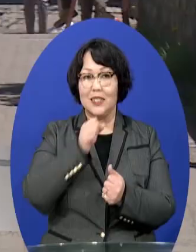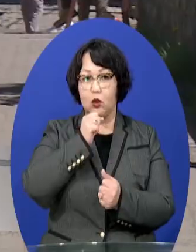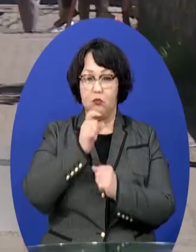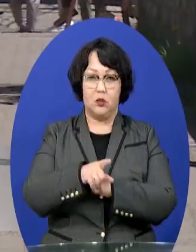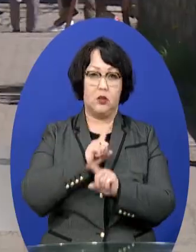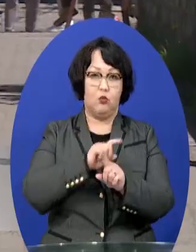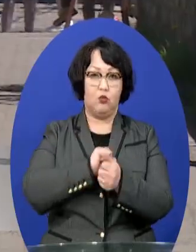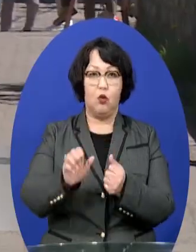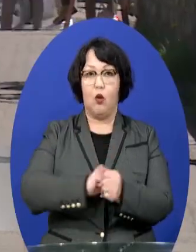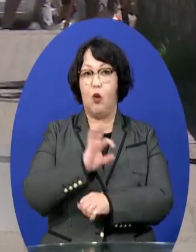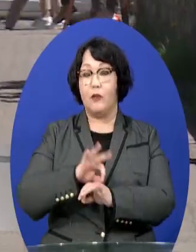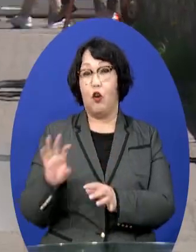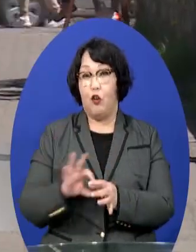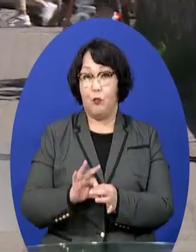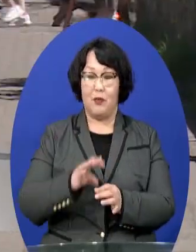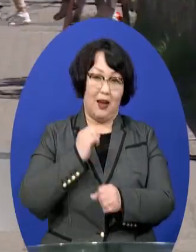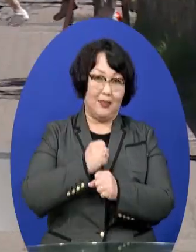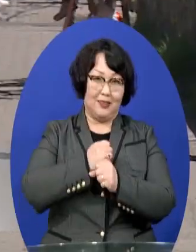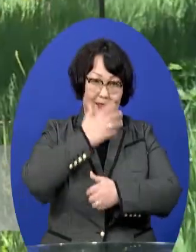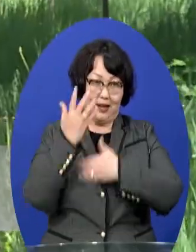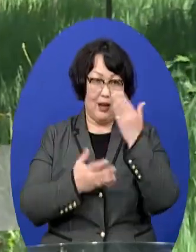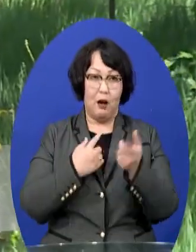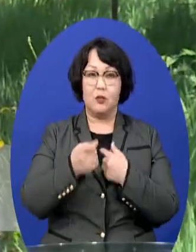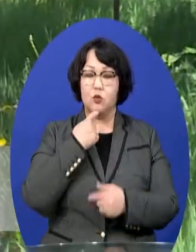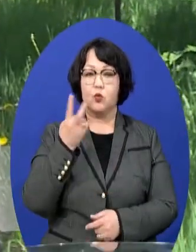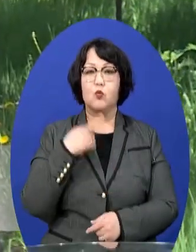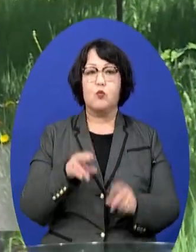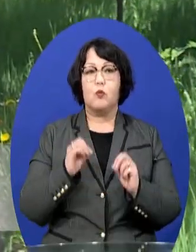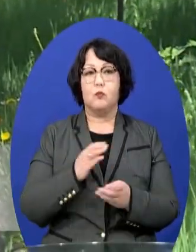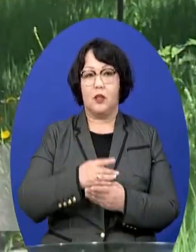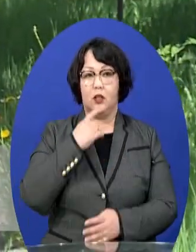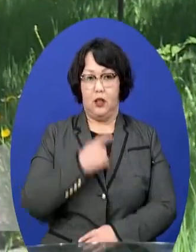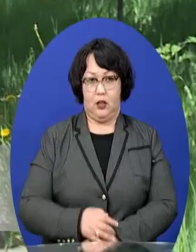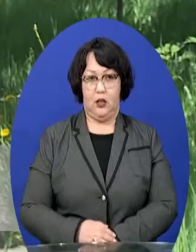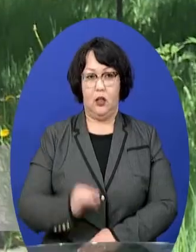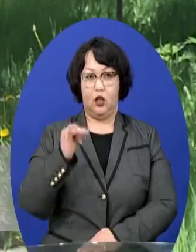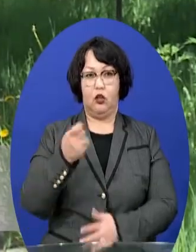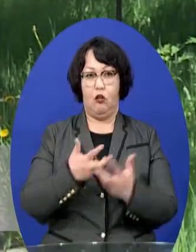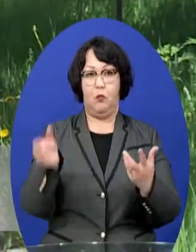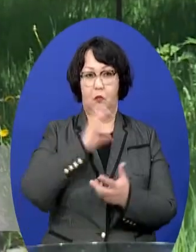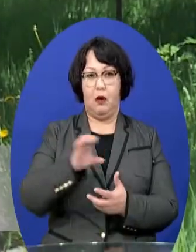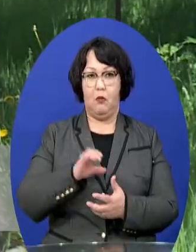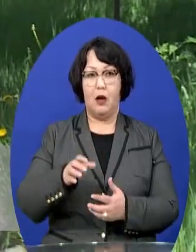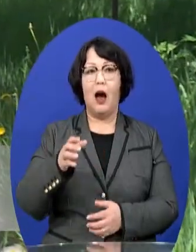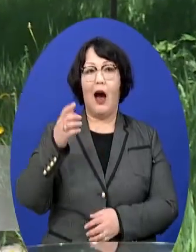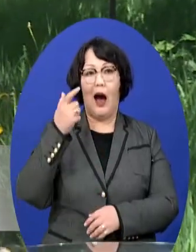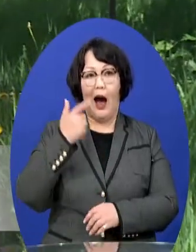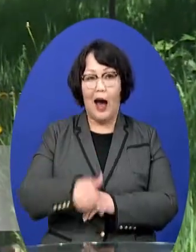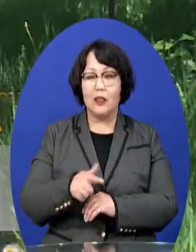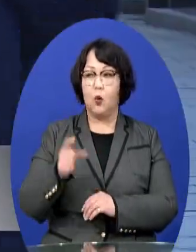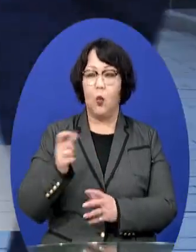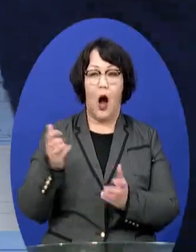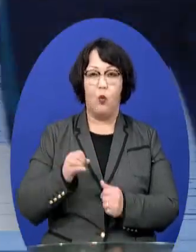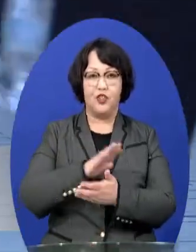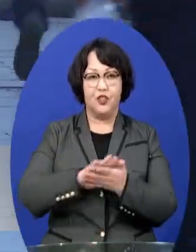Коронавирус цардахлаас шалтгаалan ажлын байр хайхад хүндрэл үүсэж байна гэж тэрээр ярьлаа. Ихэнх байгууллага гадны хүн нэвтрүүлэхгүй, шинэ ажилтан